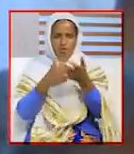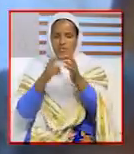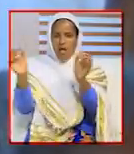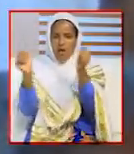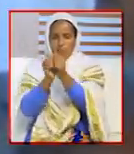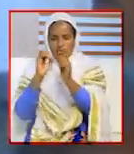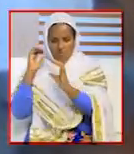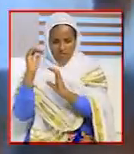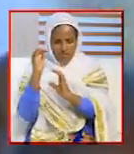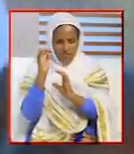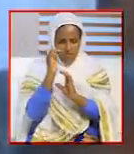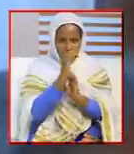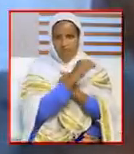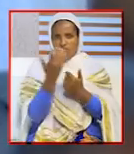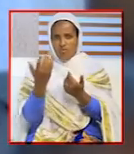ደግሞ በቪዲዮ ነው